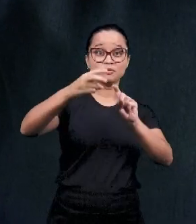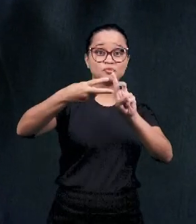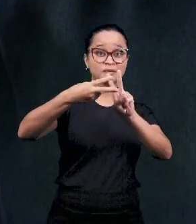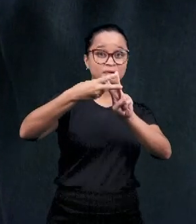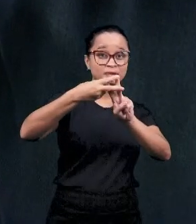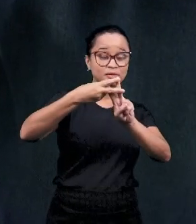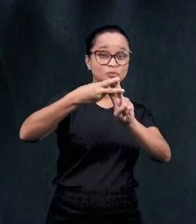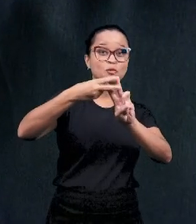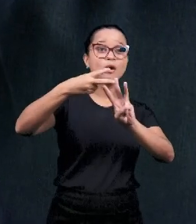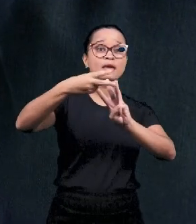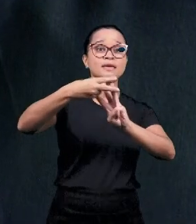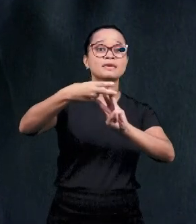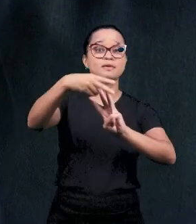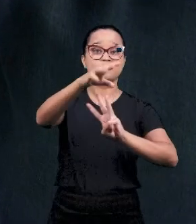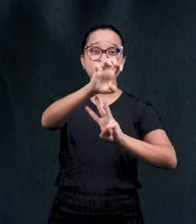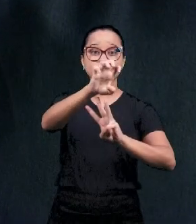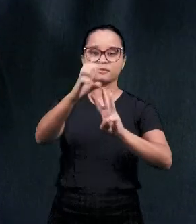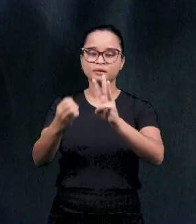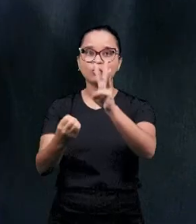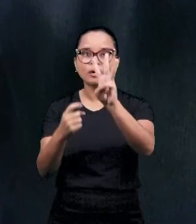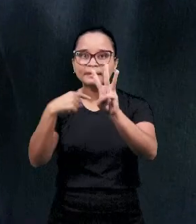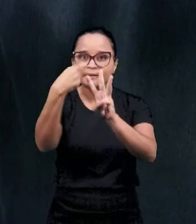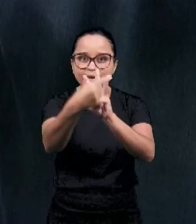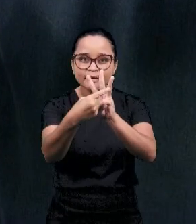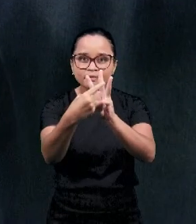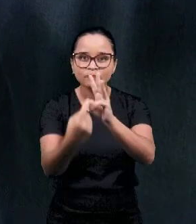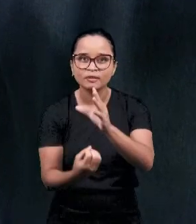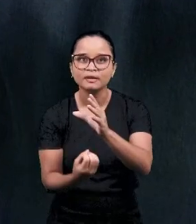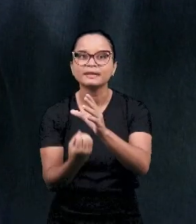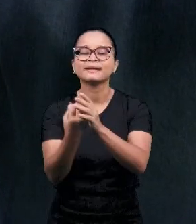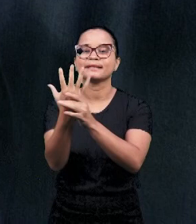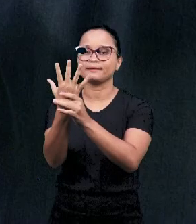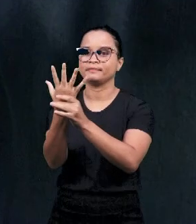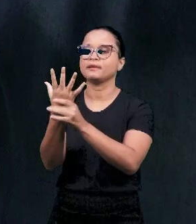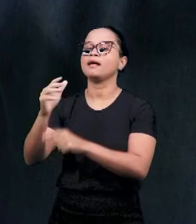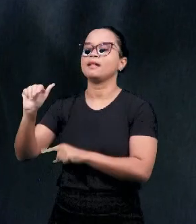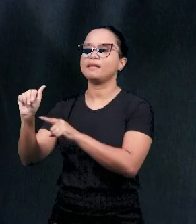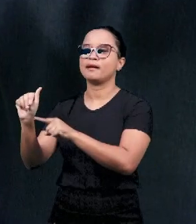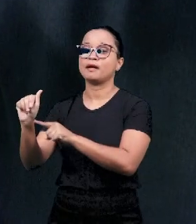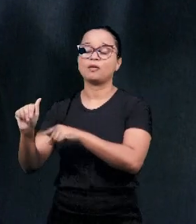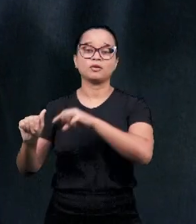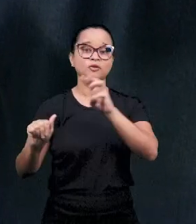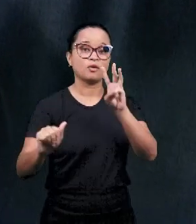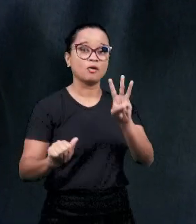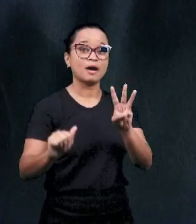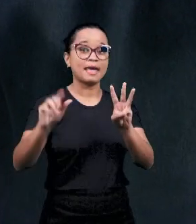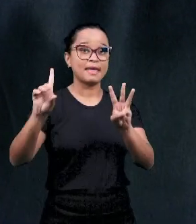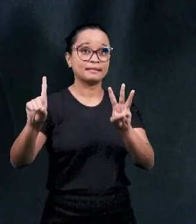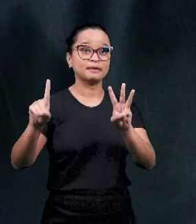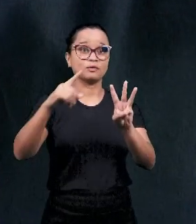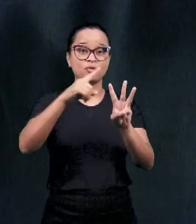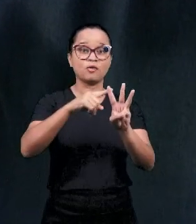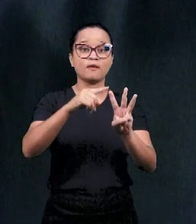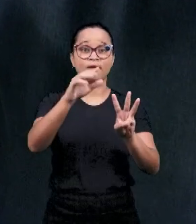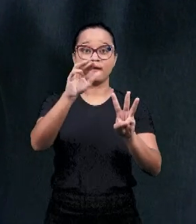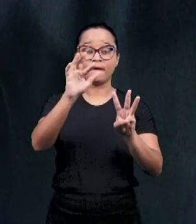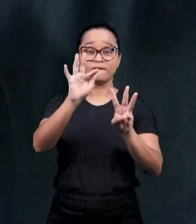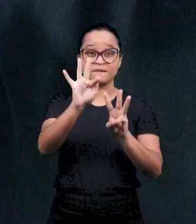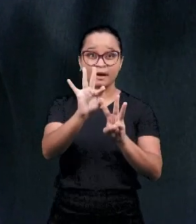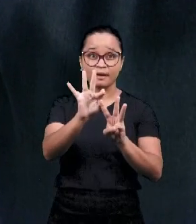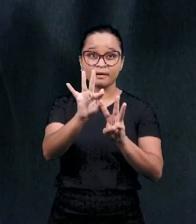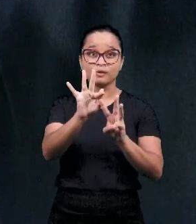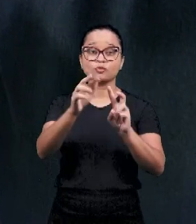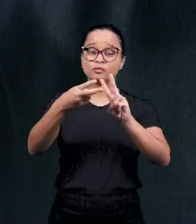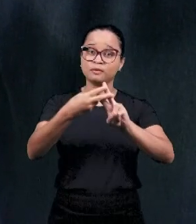Lá maior. Fá sustenido, Lá, Ré, D. Ré